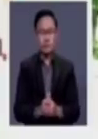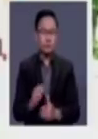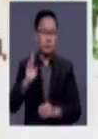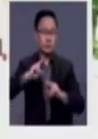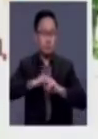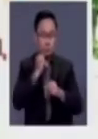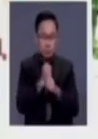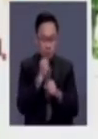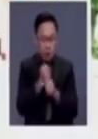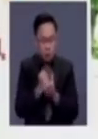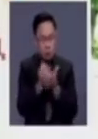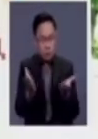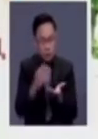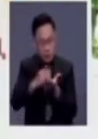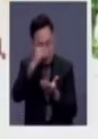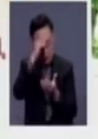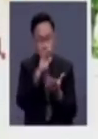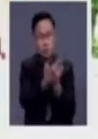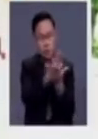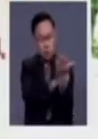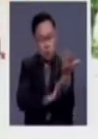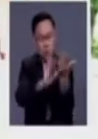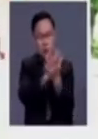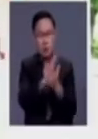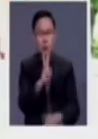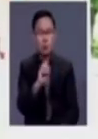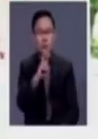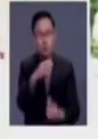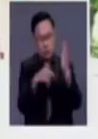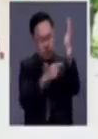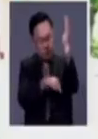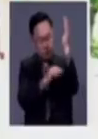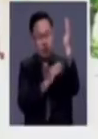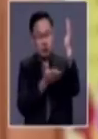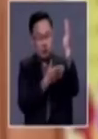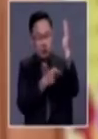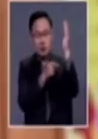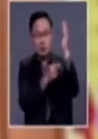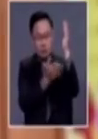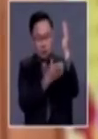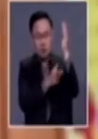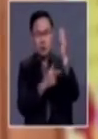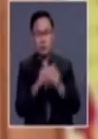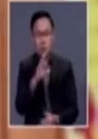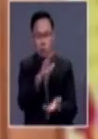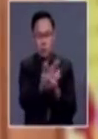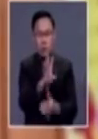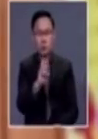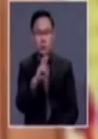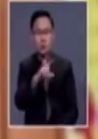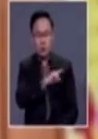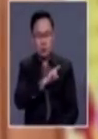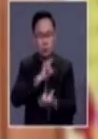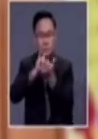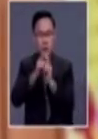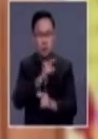แต่ว่าเซ็นทรัลเราดูโรงเรียน62โรงเรียนในพื้นที่ภาคใต้ฝั่งอันดามันใช่ไหมครับ ครับเราแยกแล้วก็แบ่